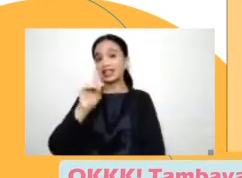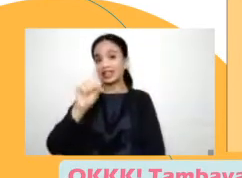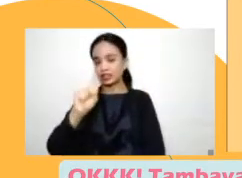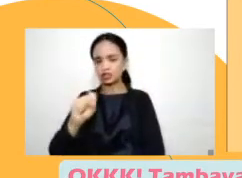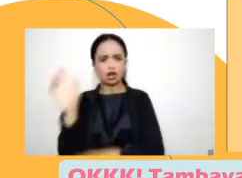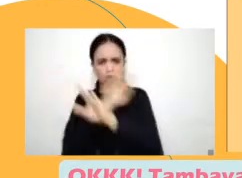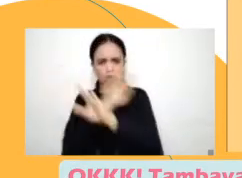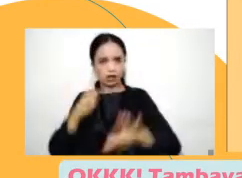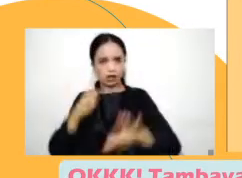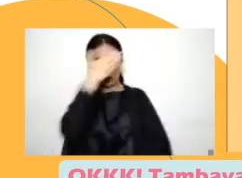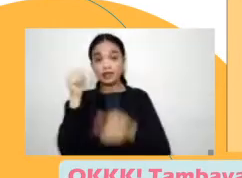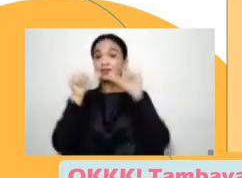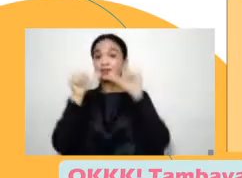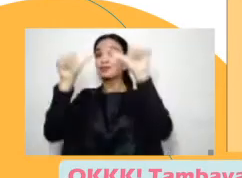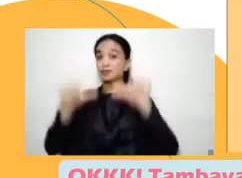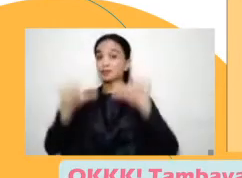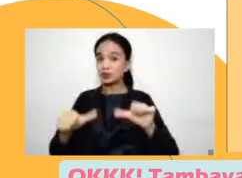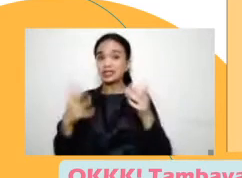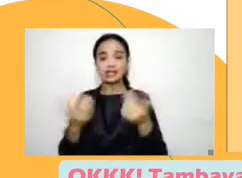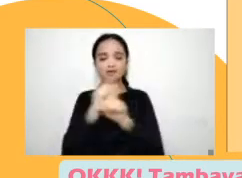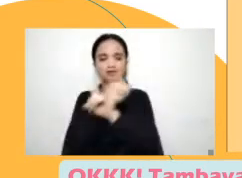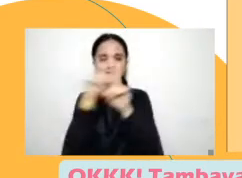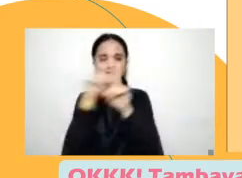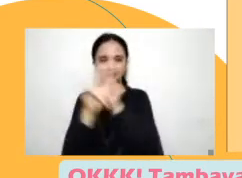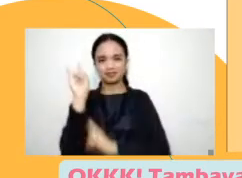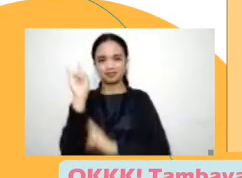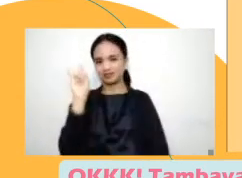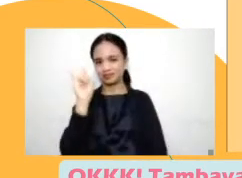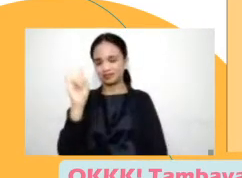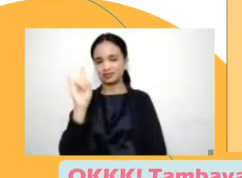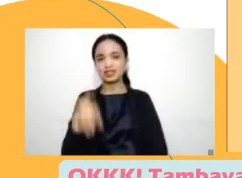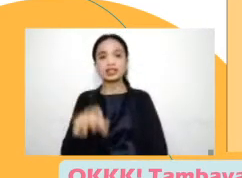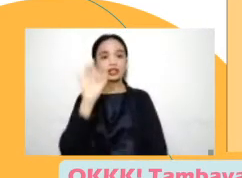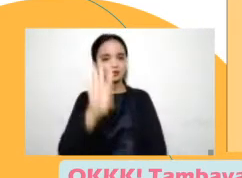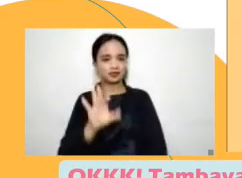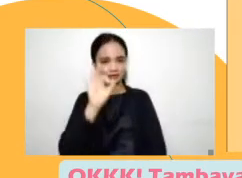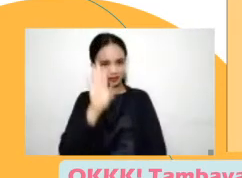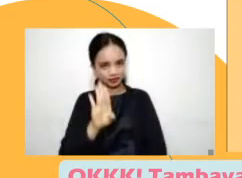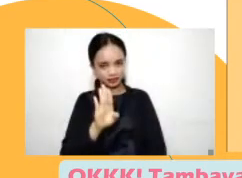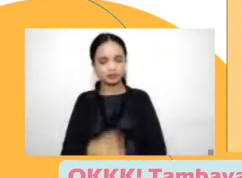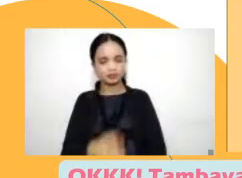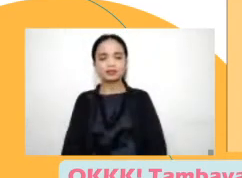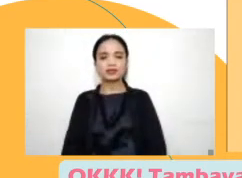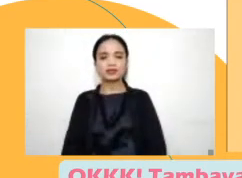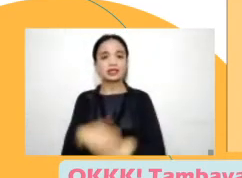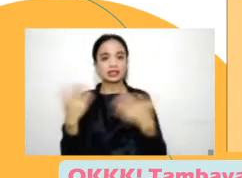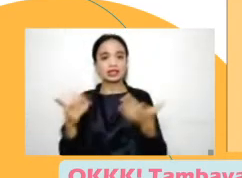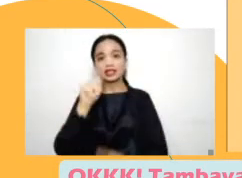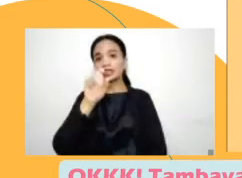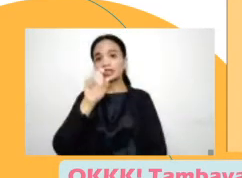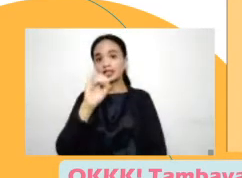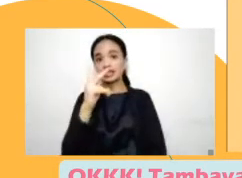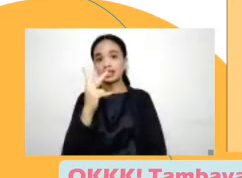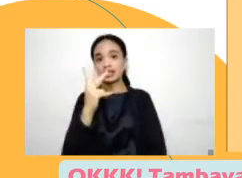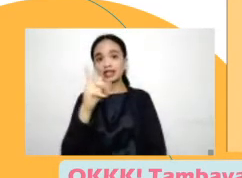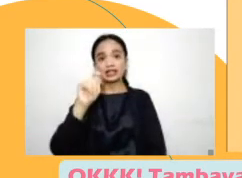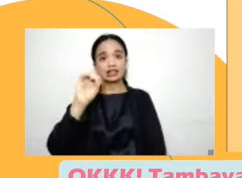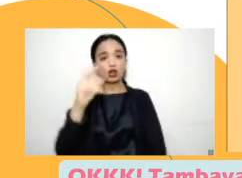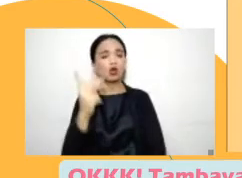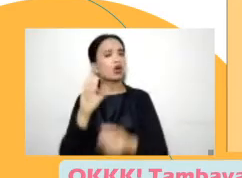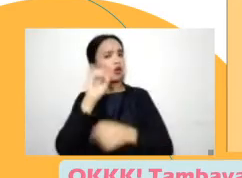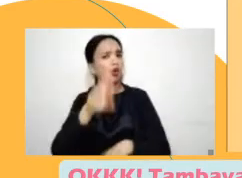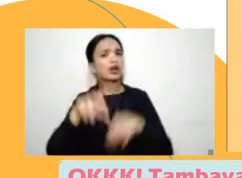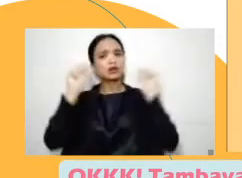sa ating mga social networking sites or sa ating Facebook page, sa ating TikTok page, or pwede rin po